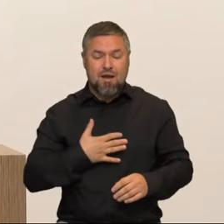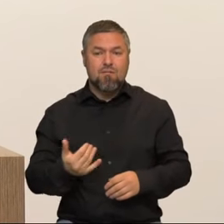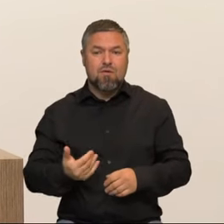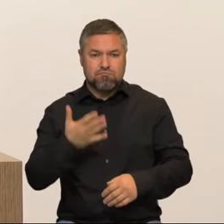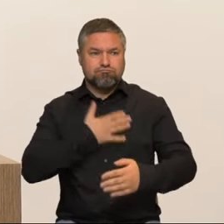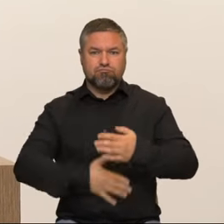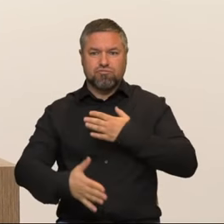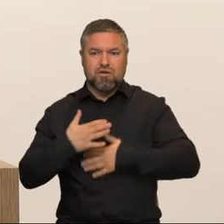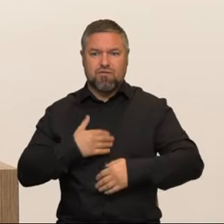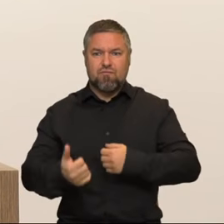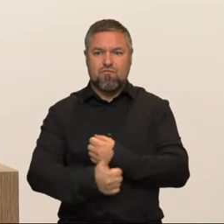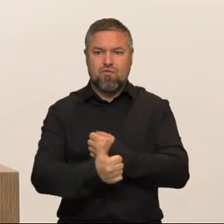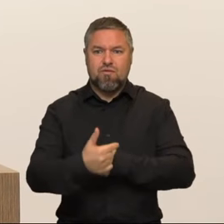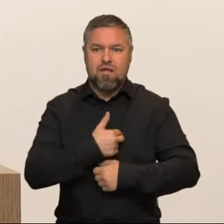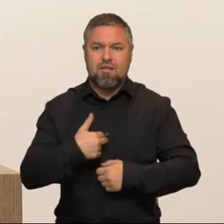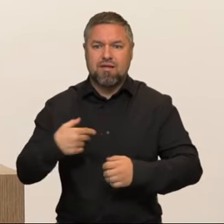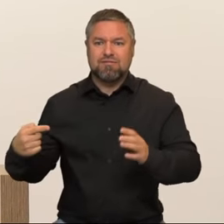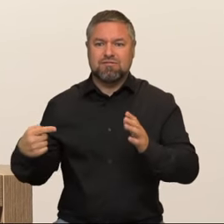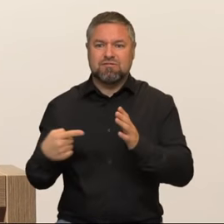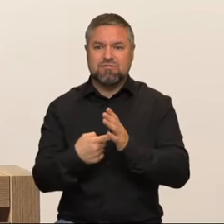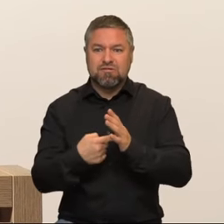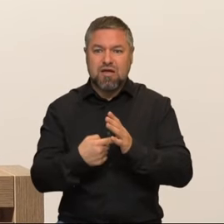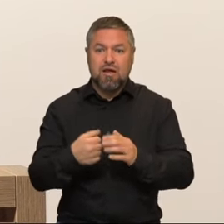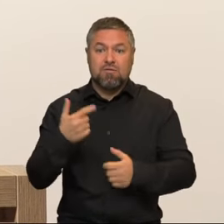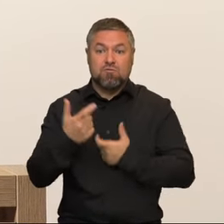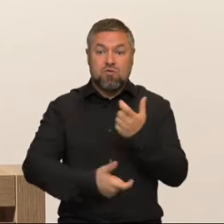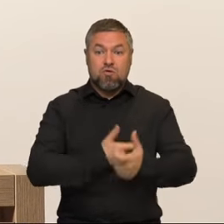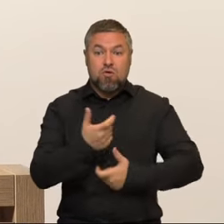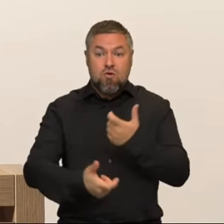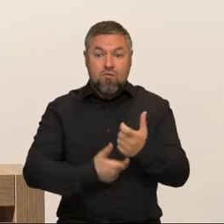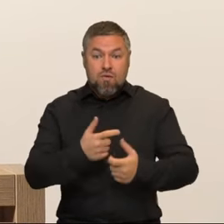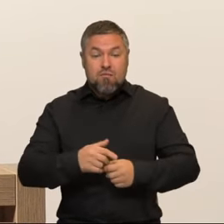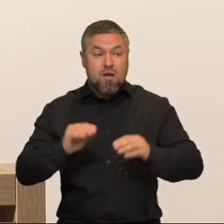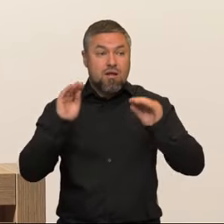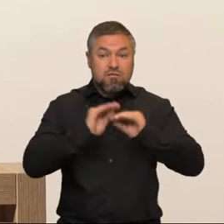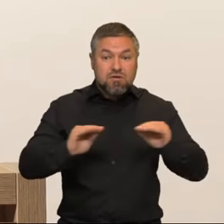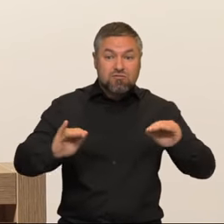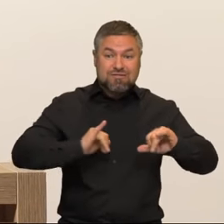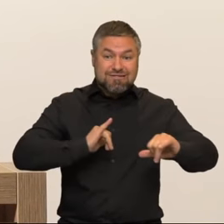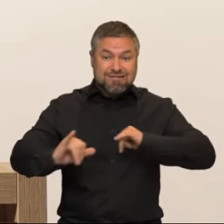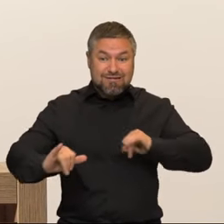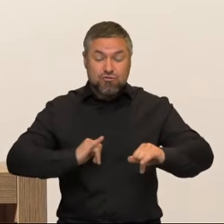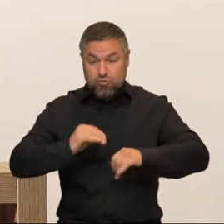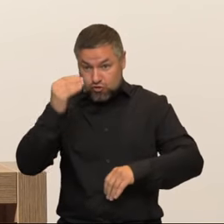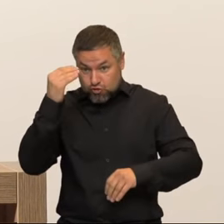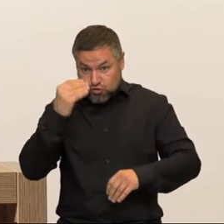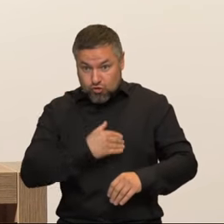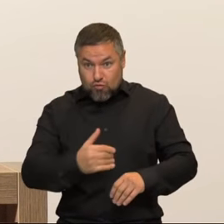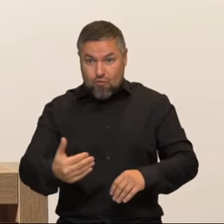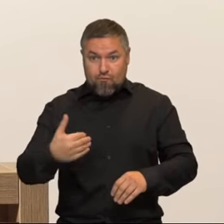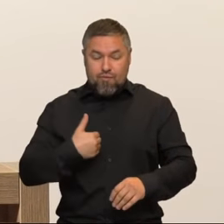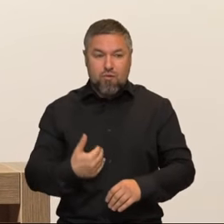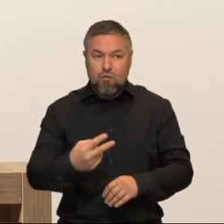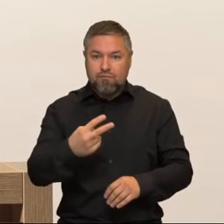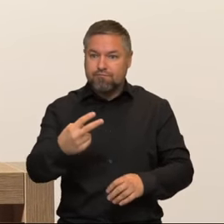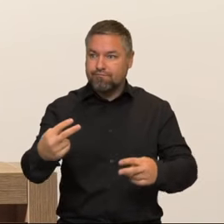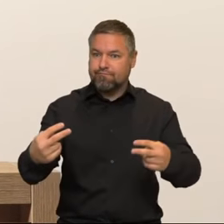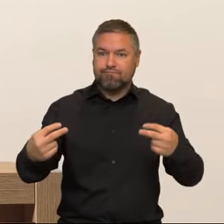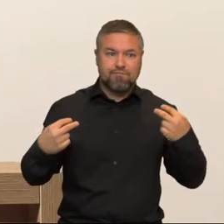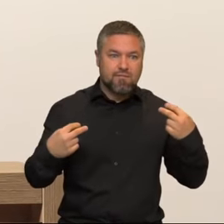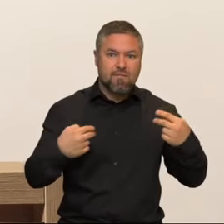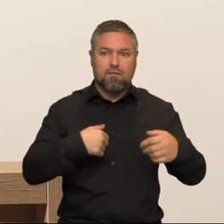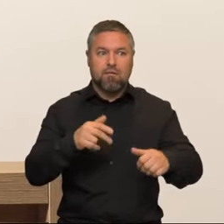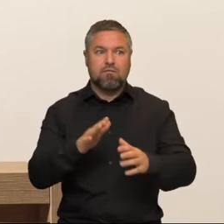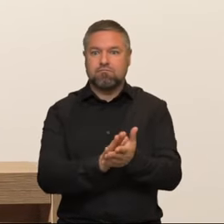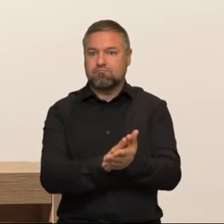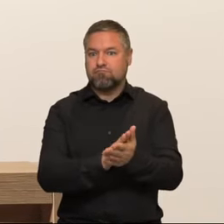do satysfakcji, ponieważ nasze osiągnięcia w sprawnym wdrażaniu zdalnej formy kształcenia i zarządzania uczelnią zostały zauważone, a także